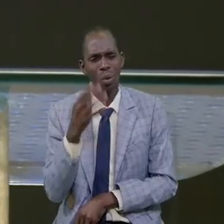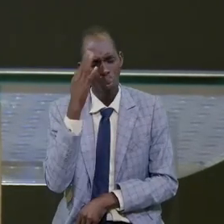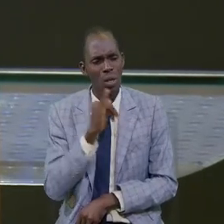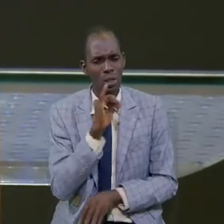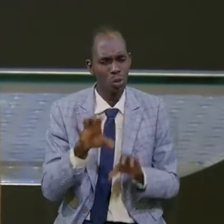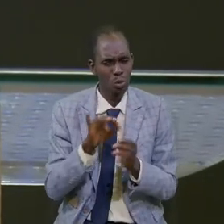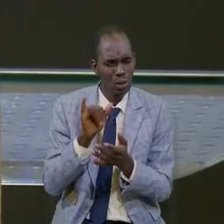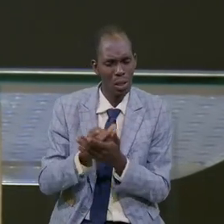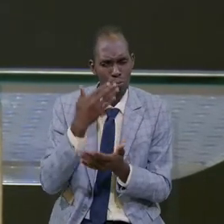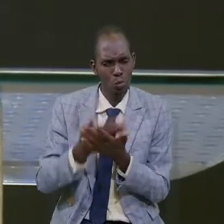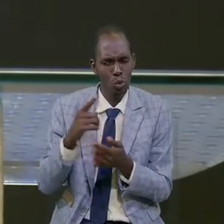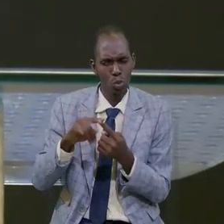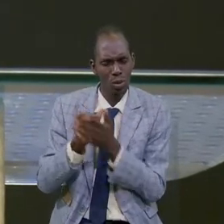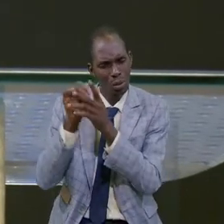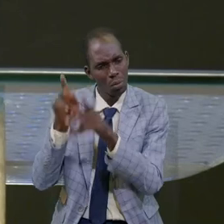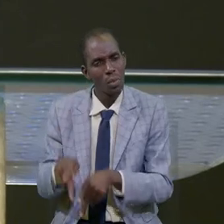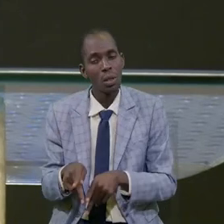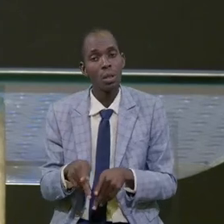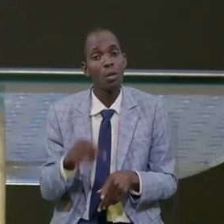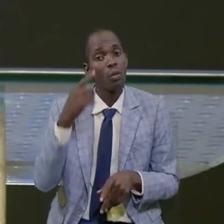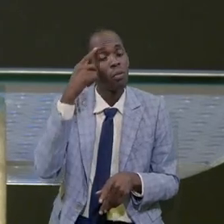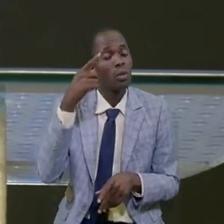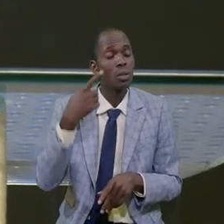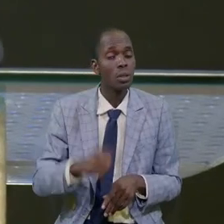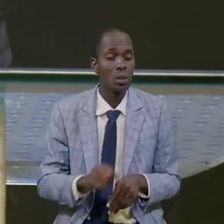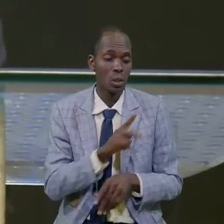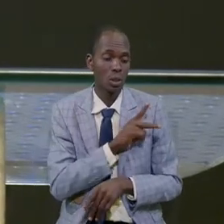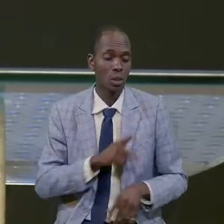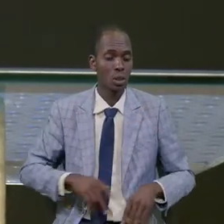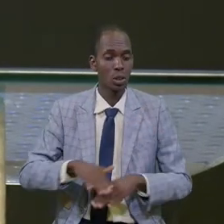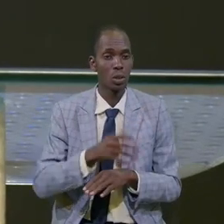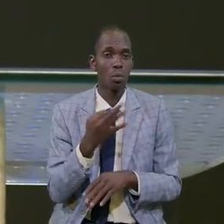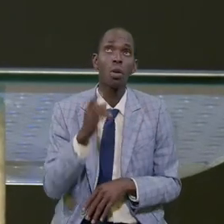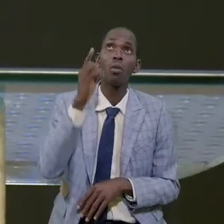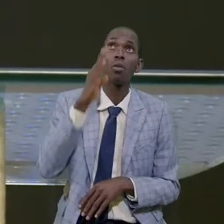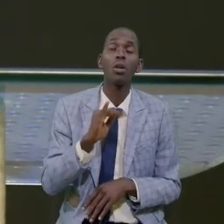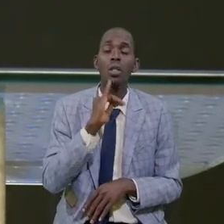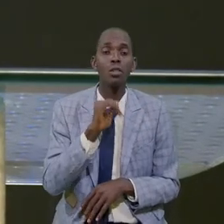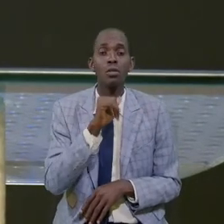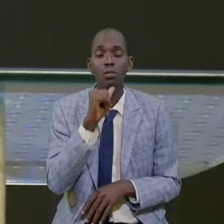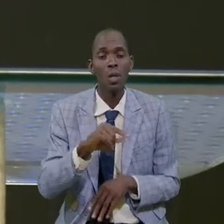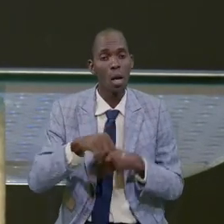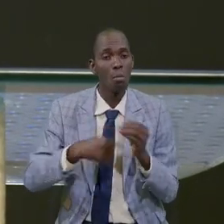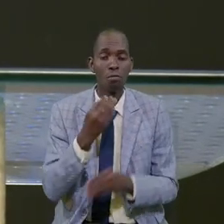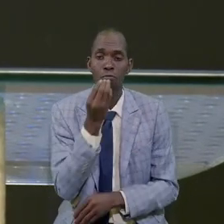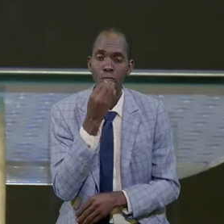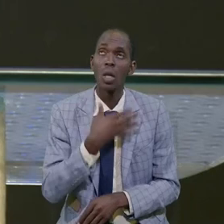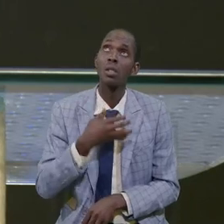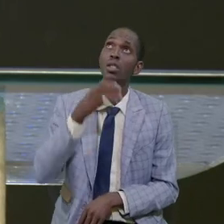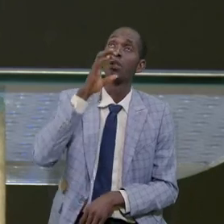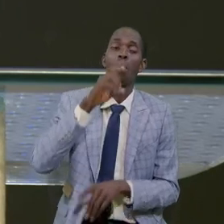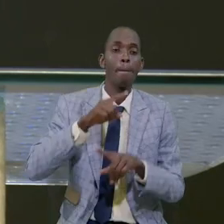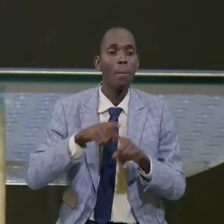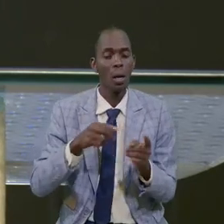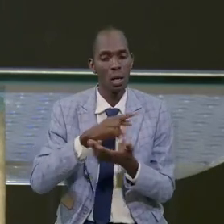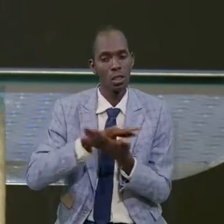disent pourquoi il fait cela, pourquoi elle fait cela. Le royaume de Dieu, ce n'est pas le manger, le boire, mais la justice, la paix,